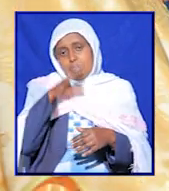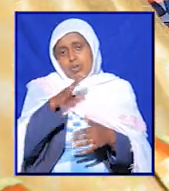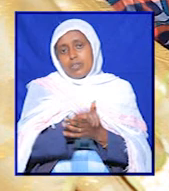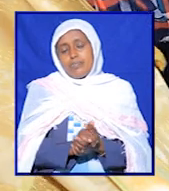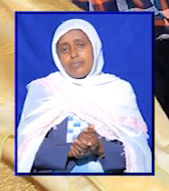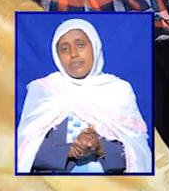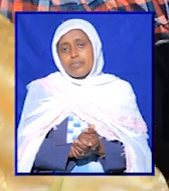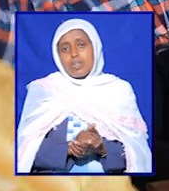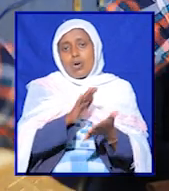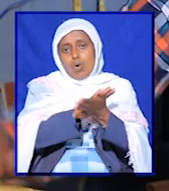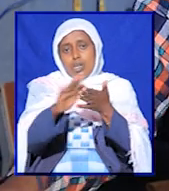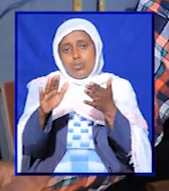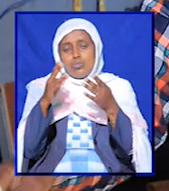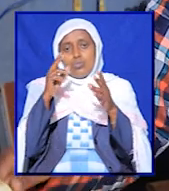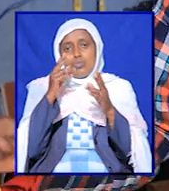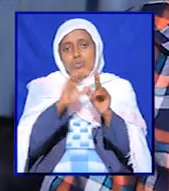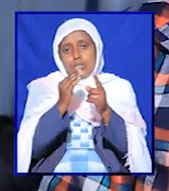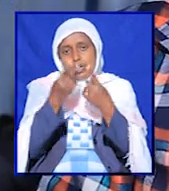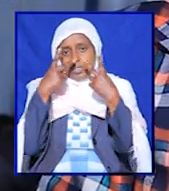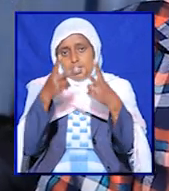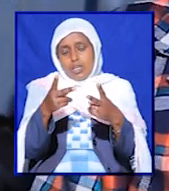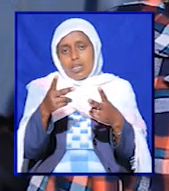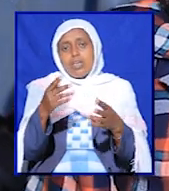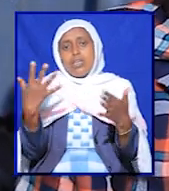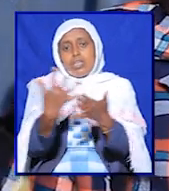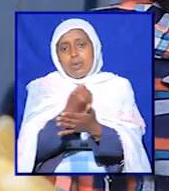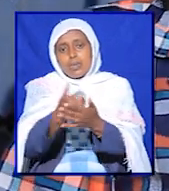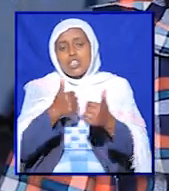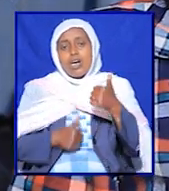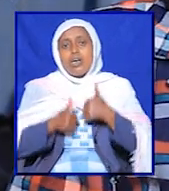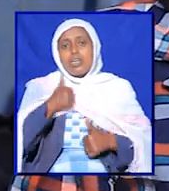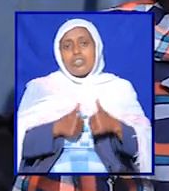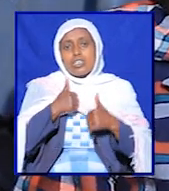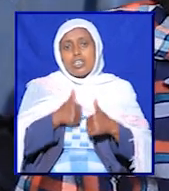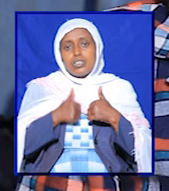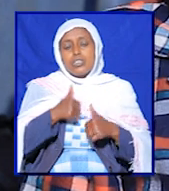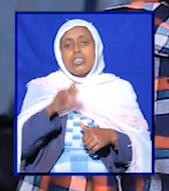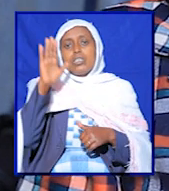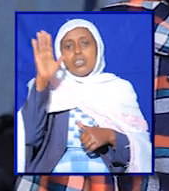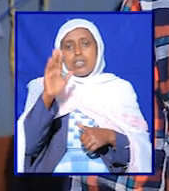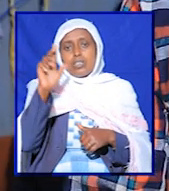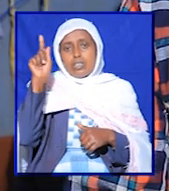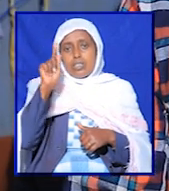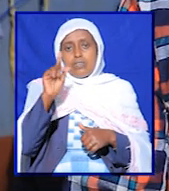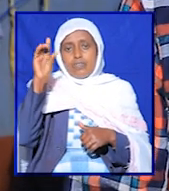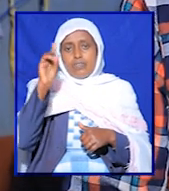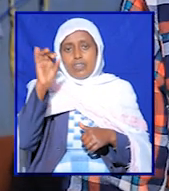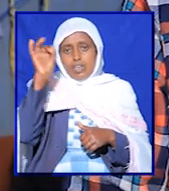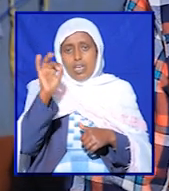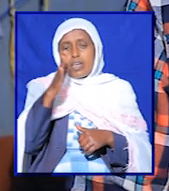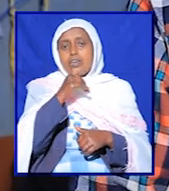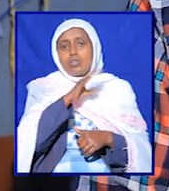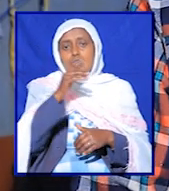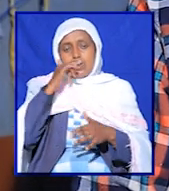ሰውን ማለት ነው ከኳሊቲው አንጻር ሲታይ የማምረቻ አድራሻችን ግንፍሌ